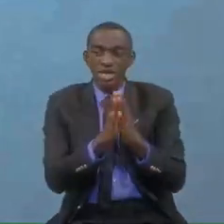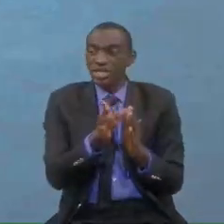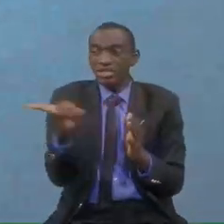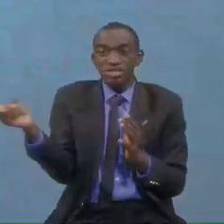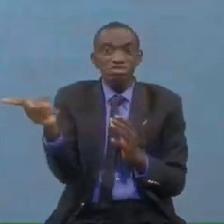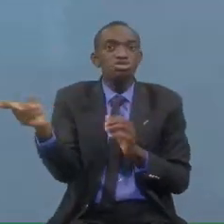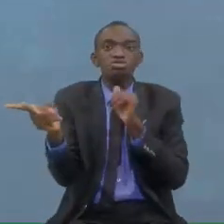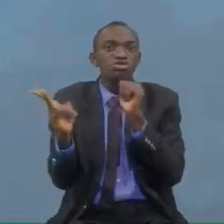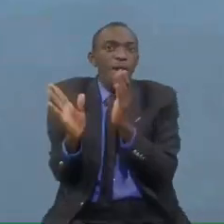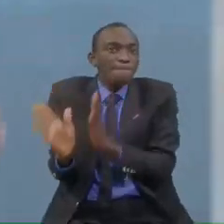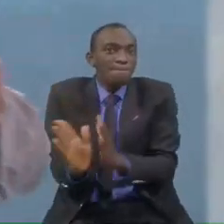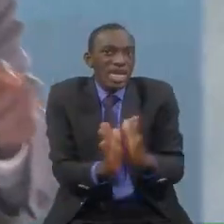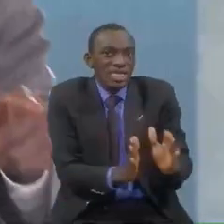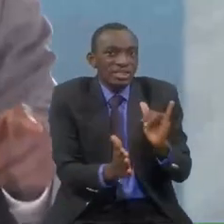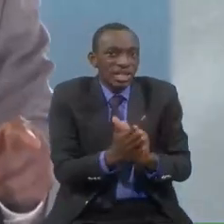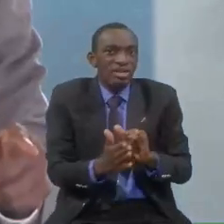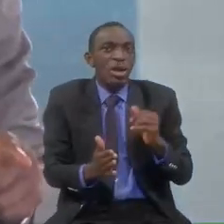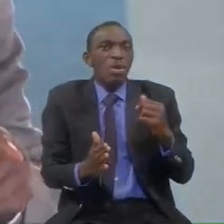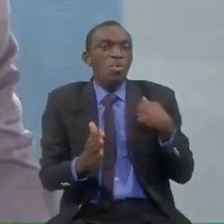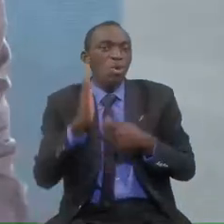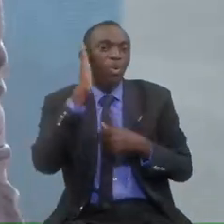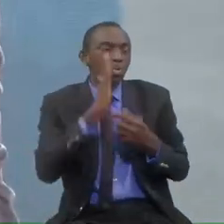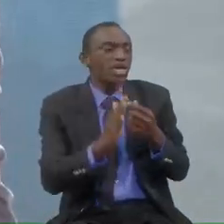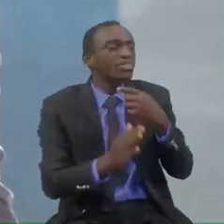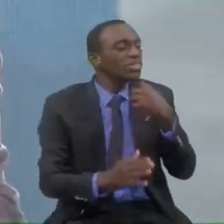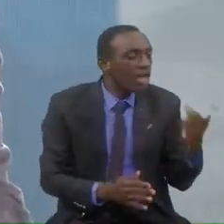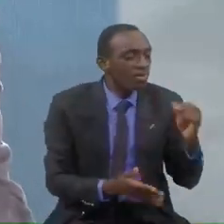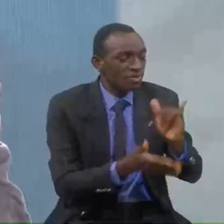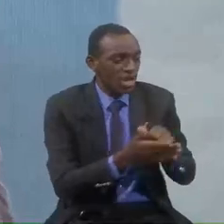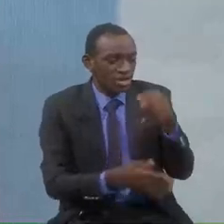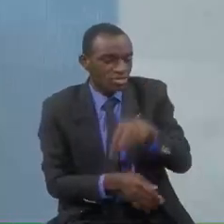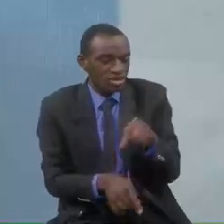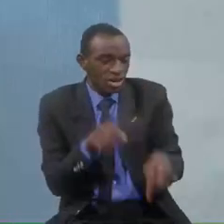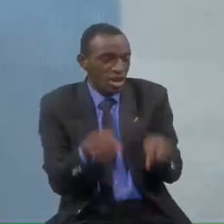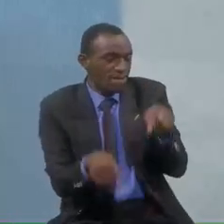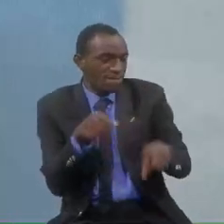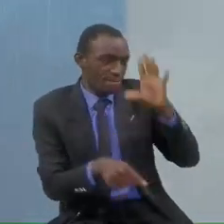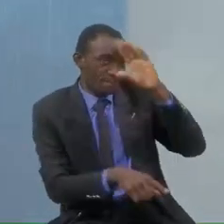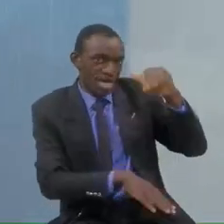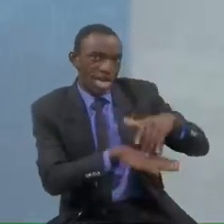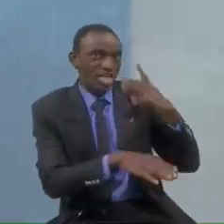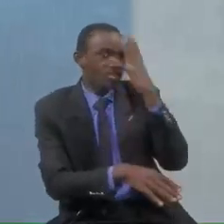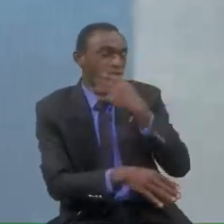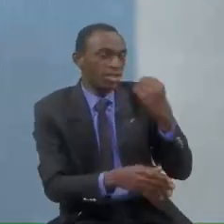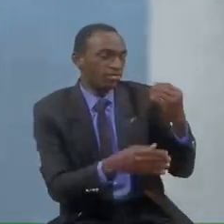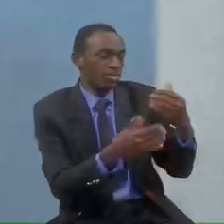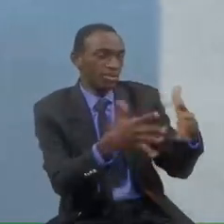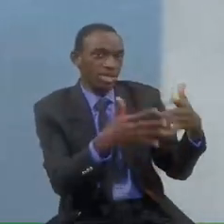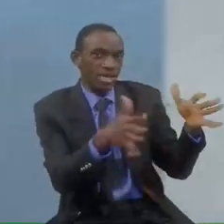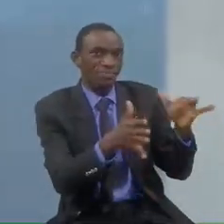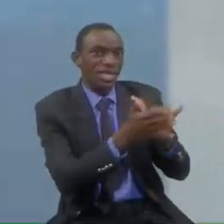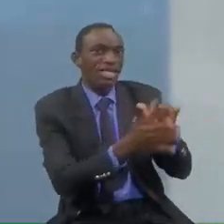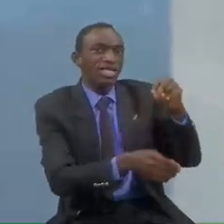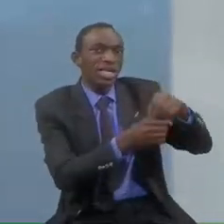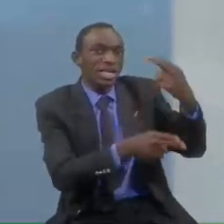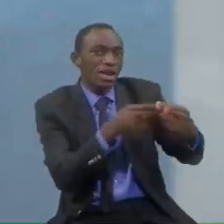planifié qu'ils vont dire à ce mendiant à la porte appelé la belle, au nom de